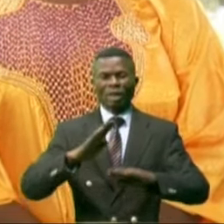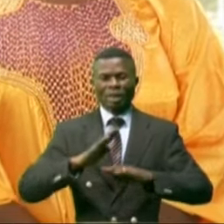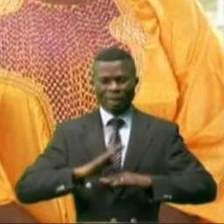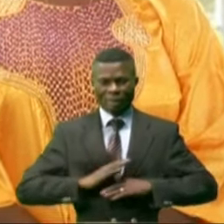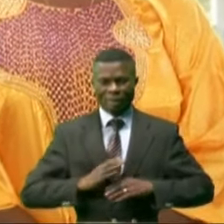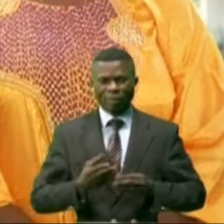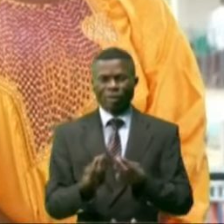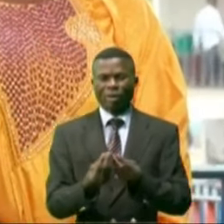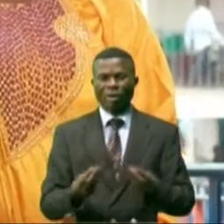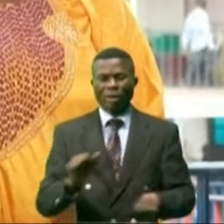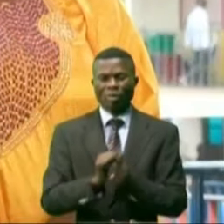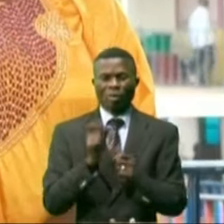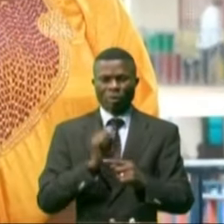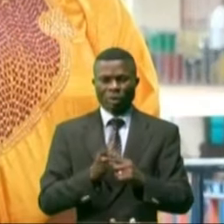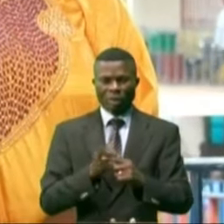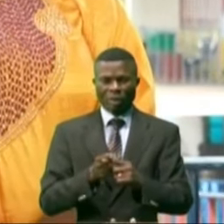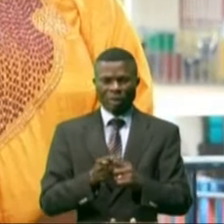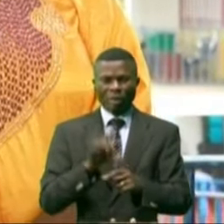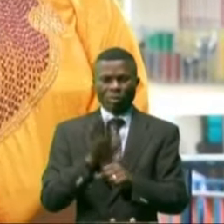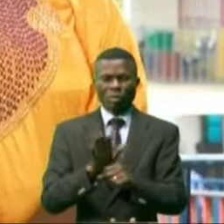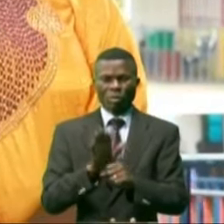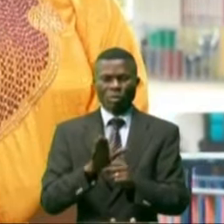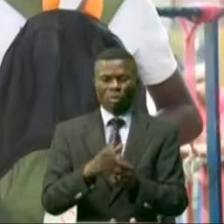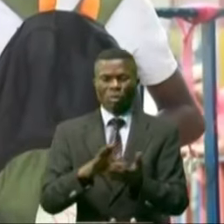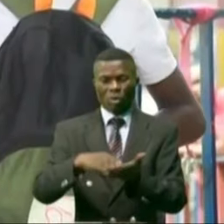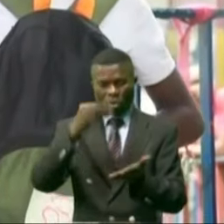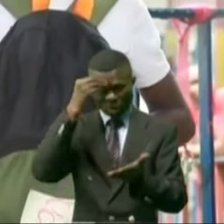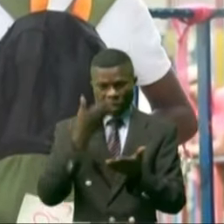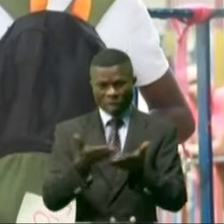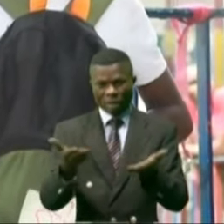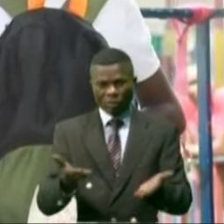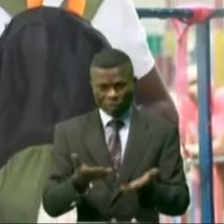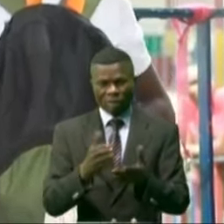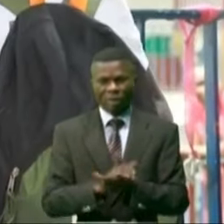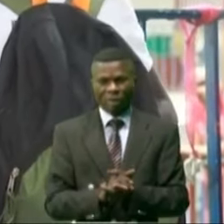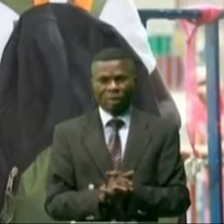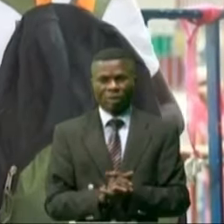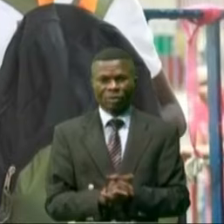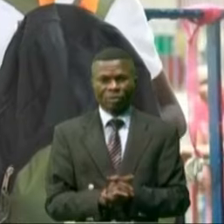la difficulté d'un grand nombre de nos familles.